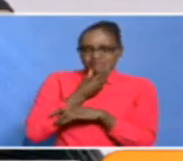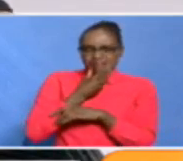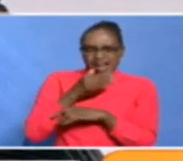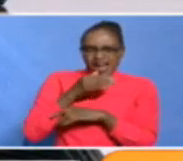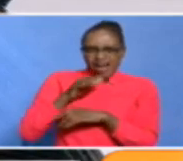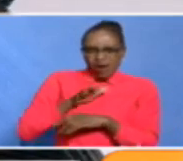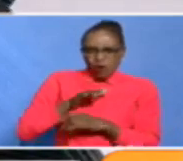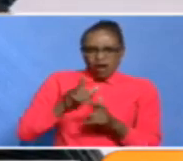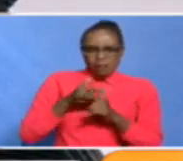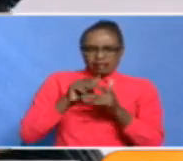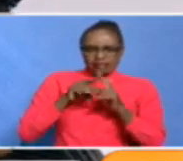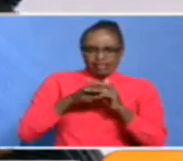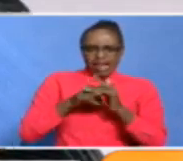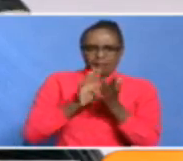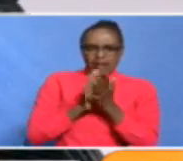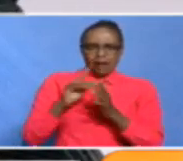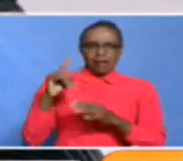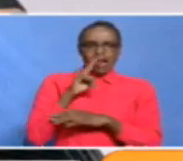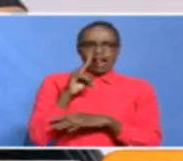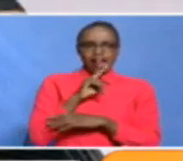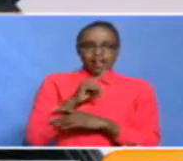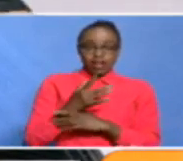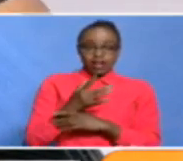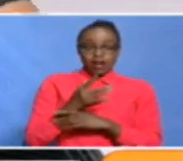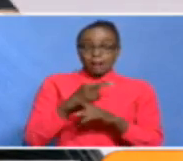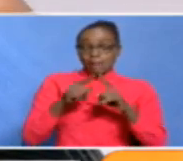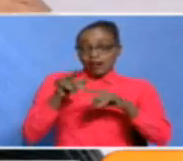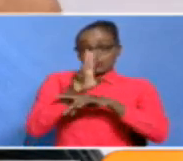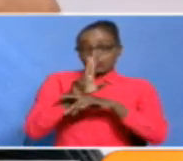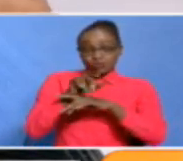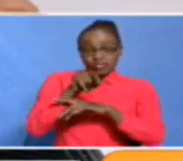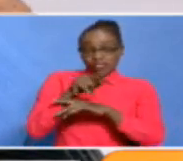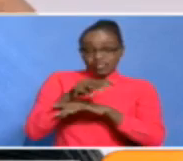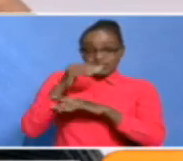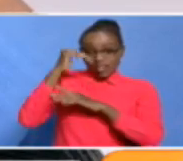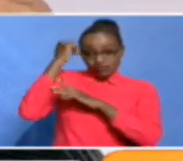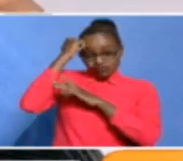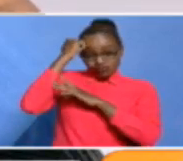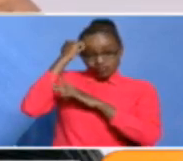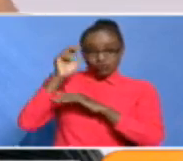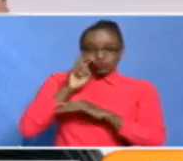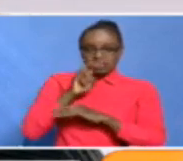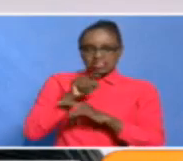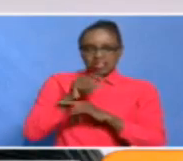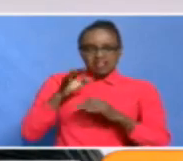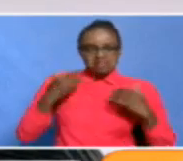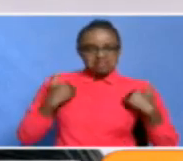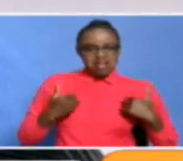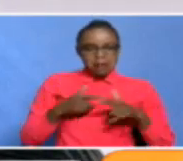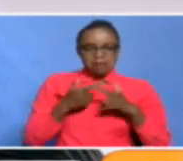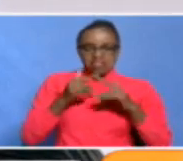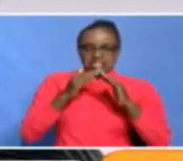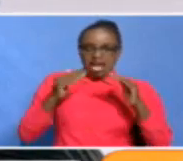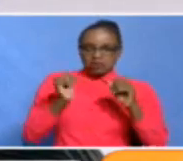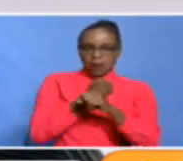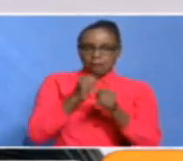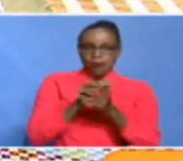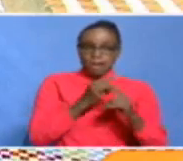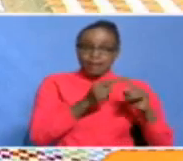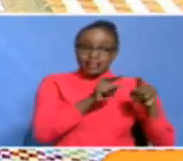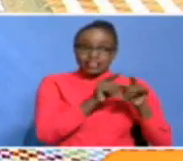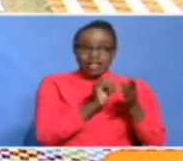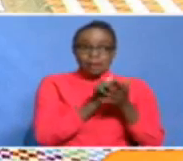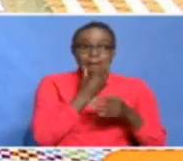mkali. Lakini katika kule kuwa mkali, sasa anatumia pia na ile elimu yake kuona kwamba kama si mimi hii nyumba tungejenga. Lakini pia nao